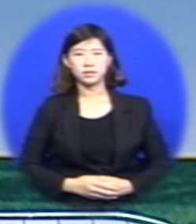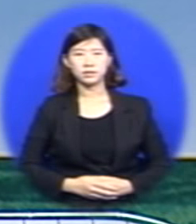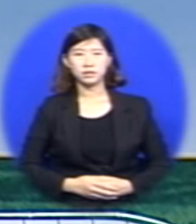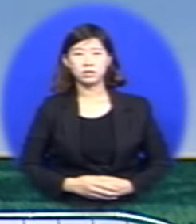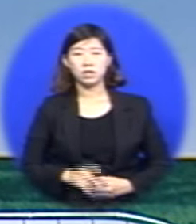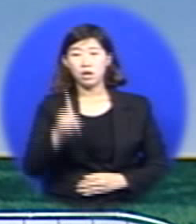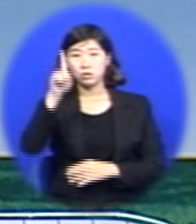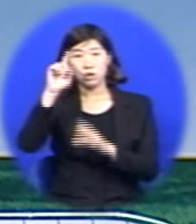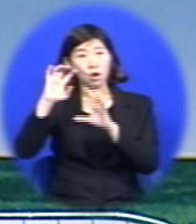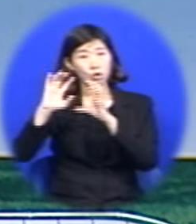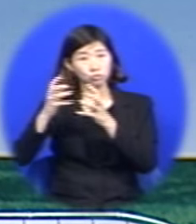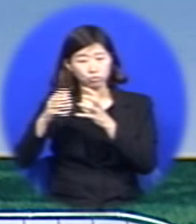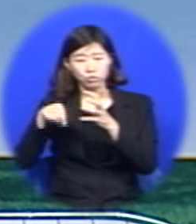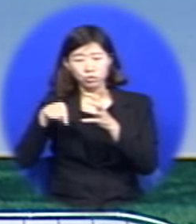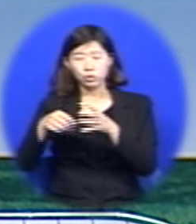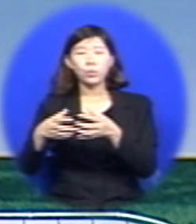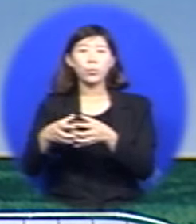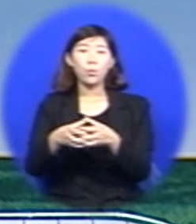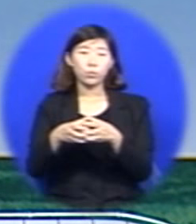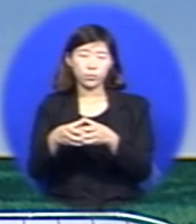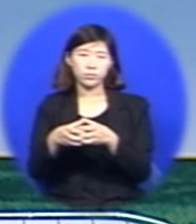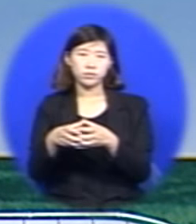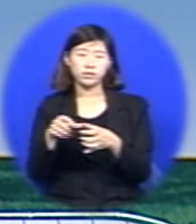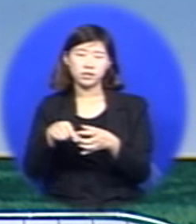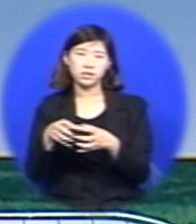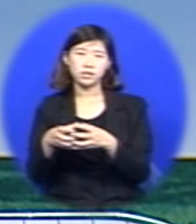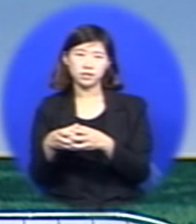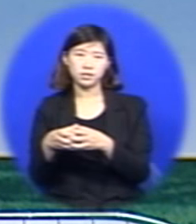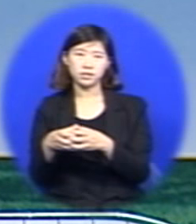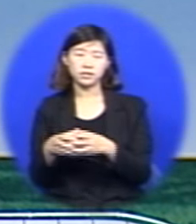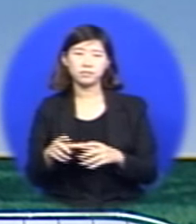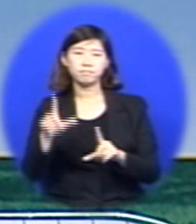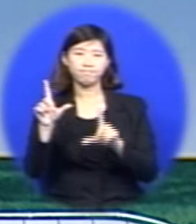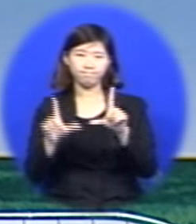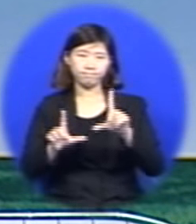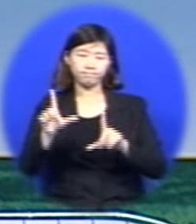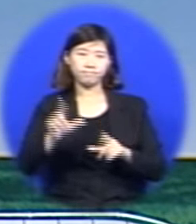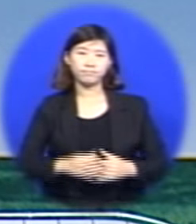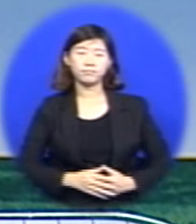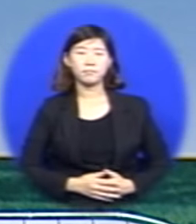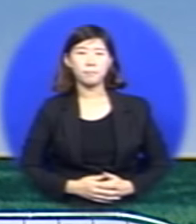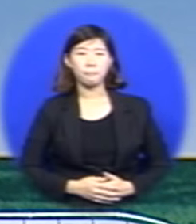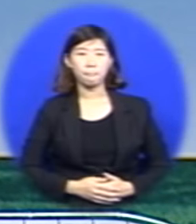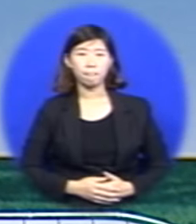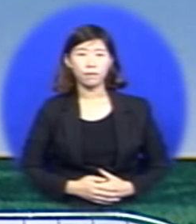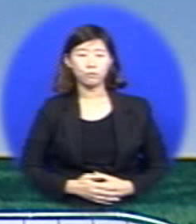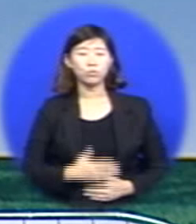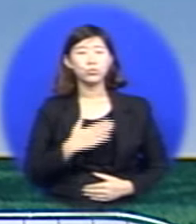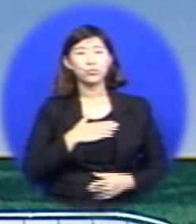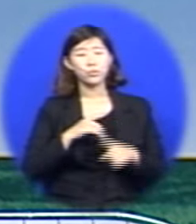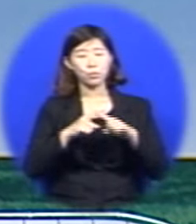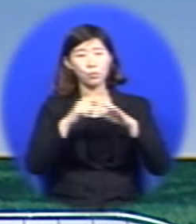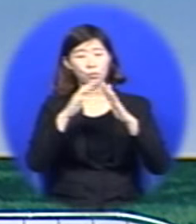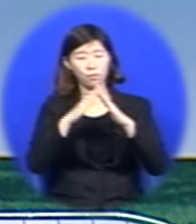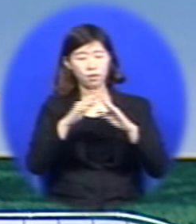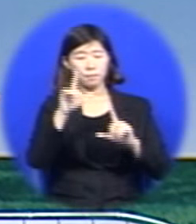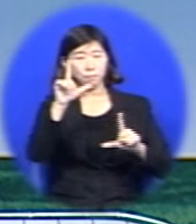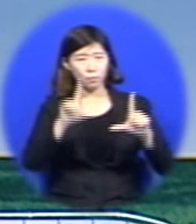천국 같은 공동체가 그렇게 만들어지는 거예요. 저는 우리 교회가 정말 그랬으면